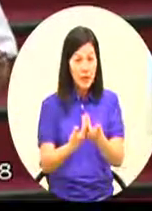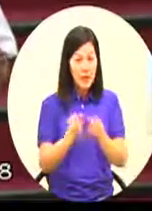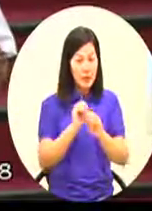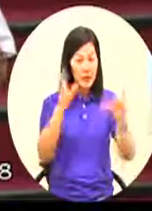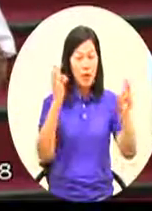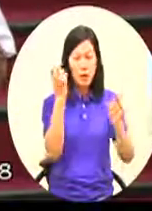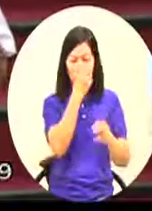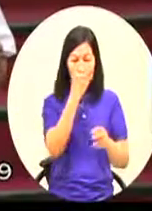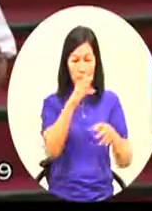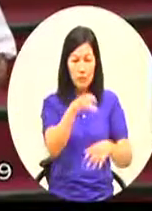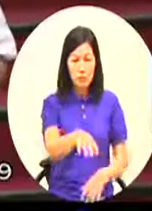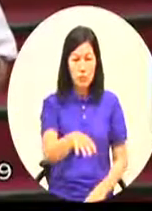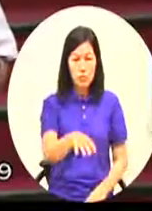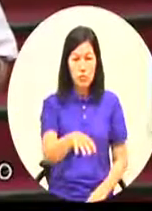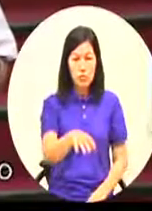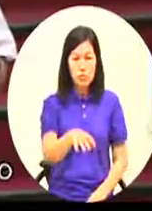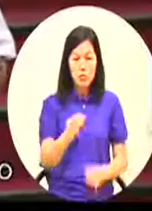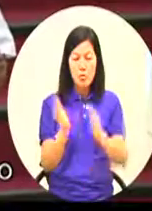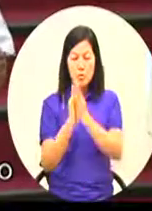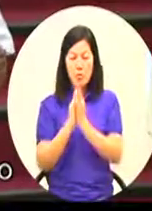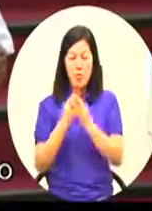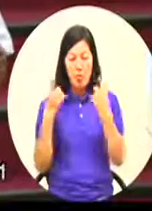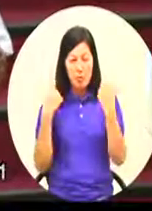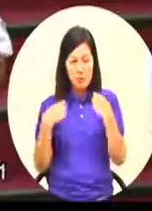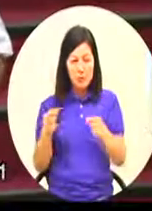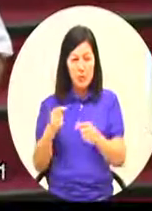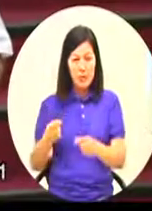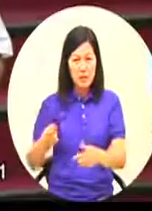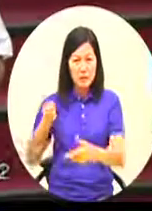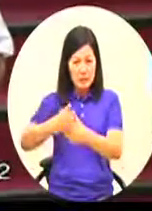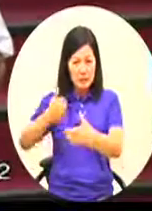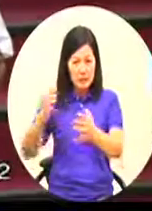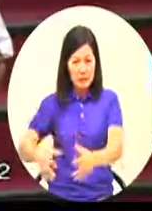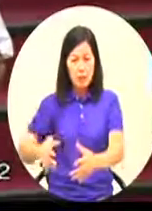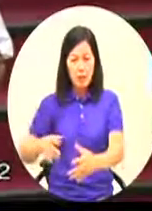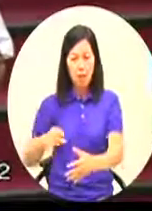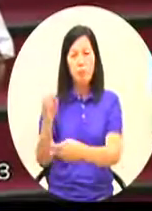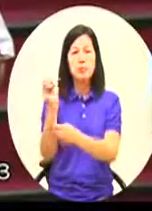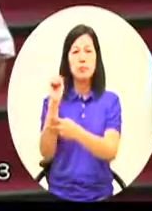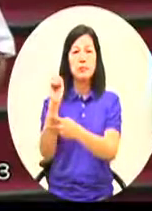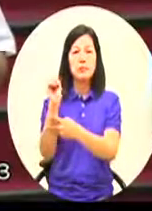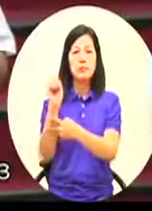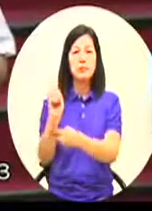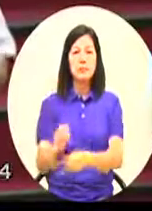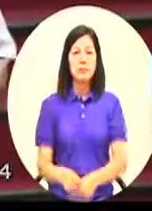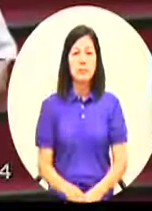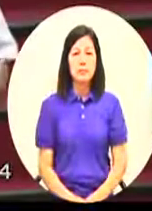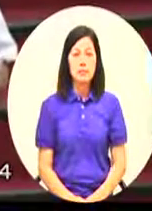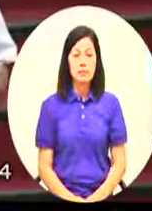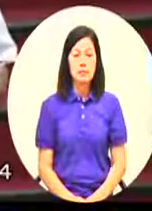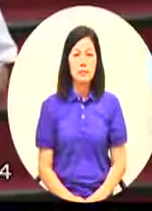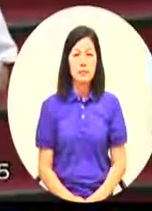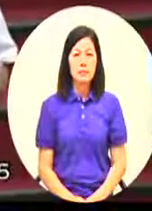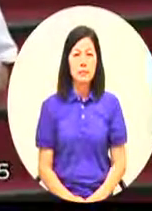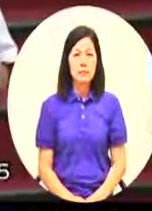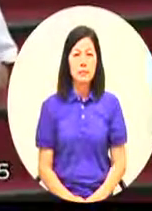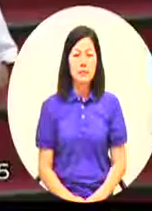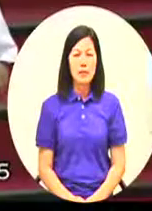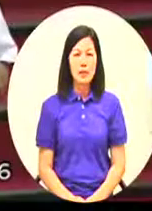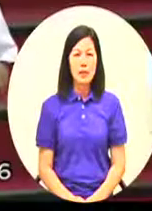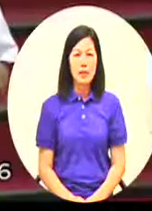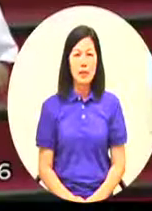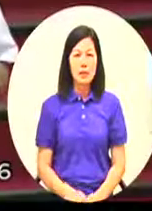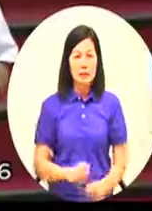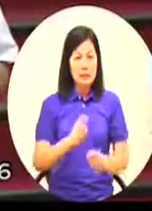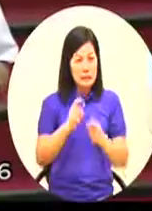处在桃园的建设几乎都看不到，所以你在